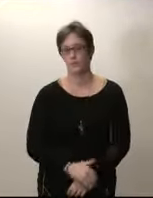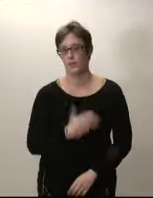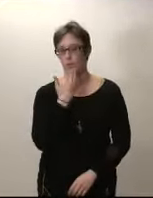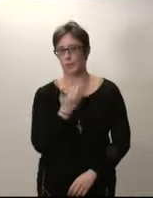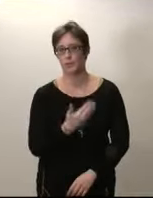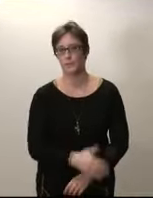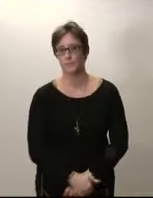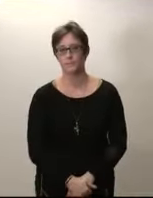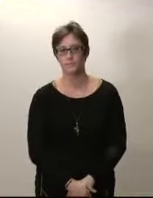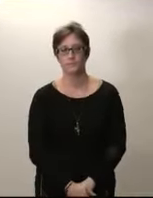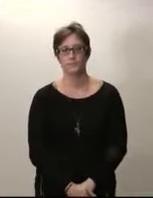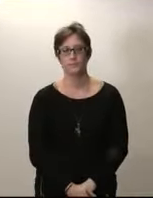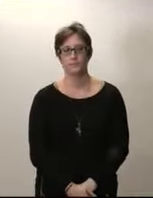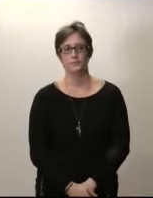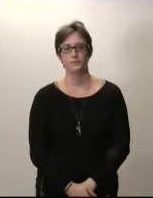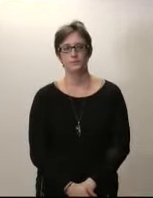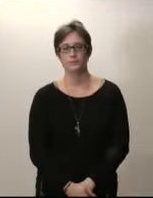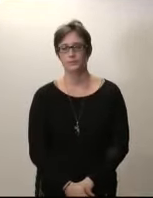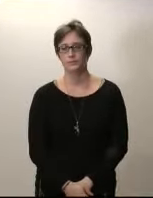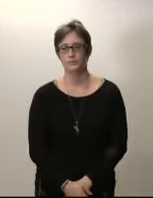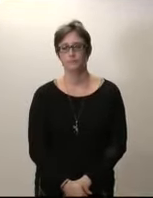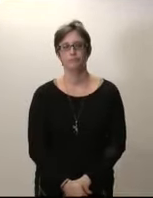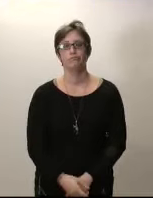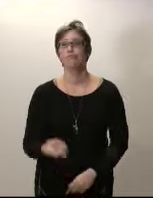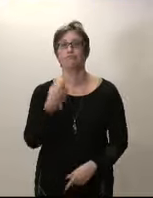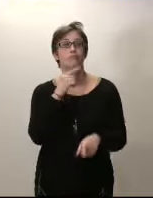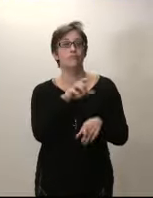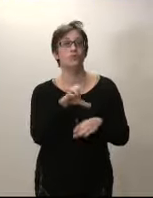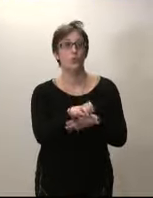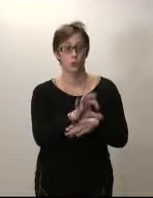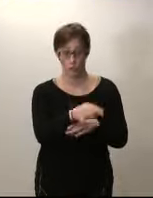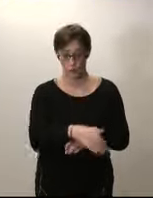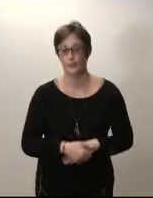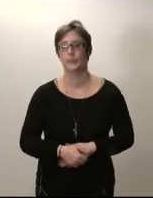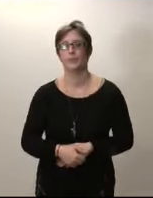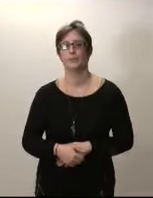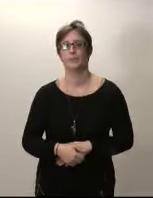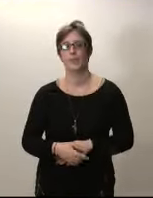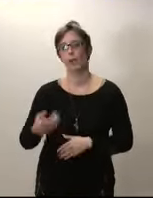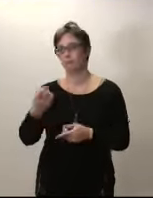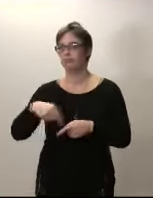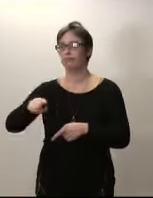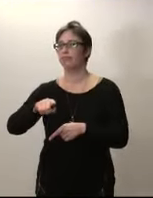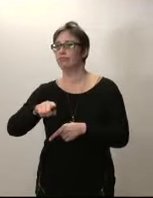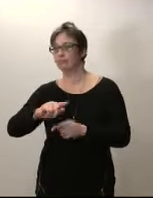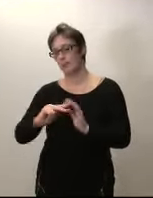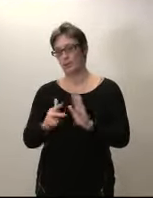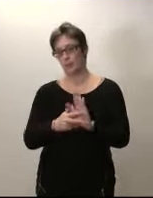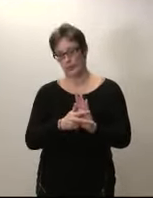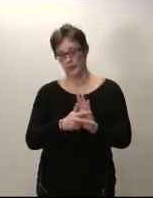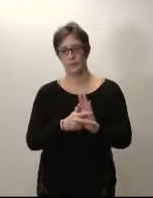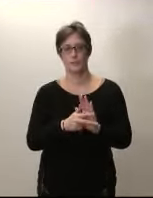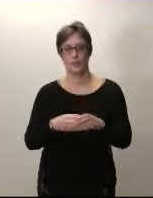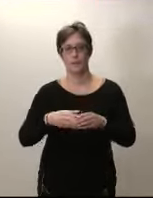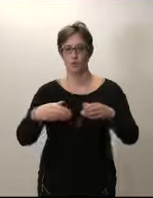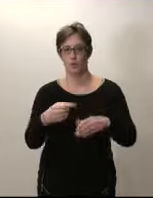Bon, je suppose que vous avez voté contre. Voilà, voter contre. Donc, ce point est adopté. Donc, la majorité,